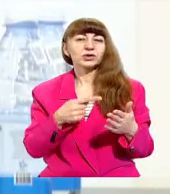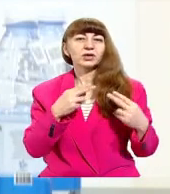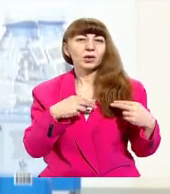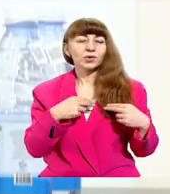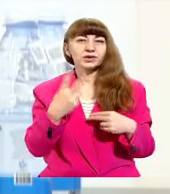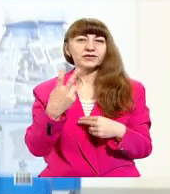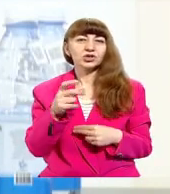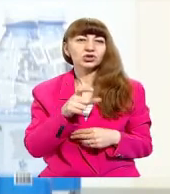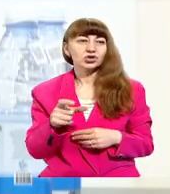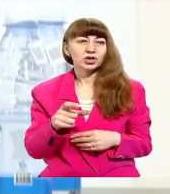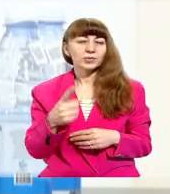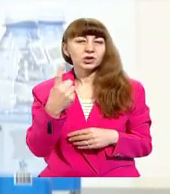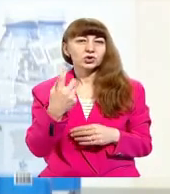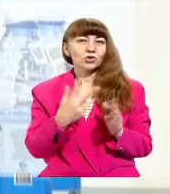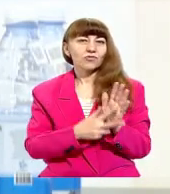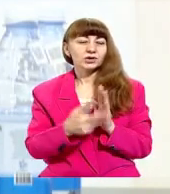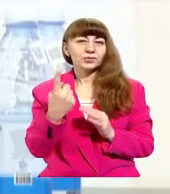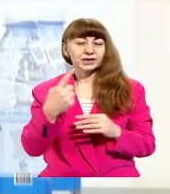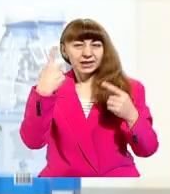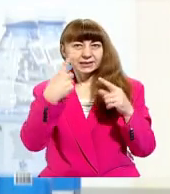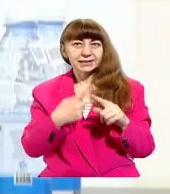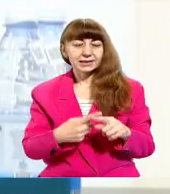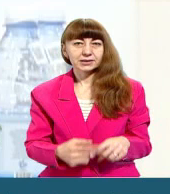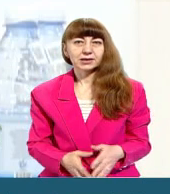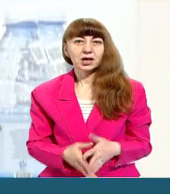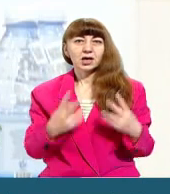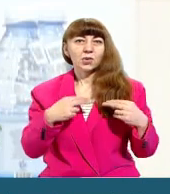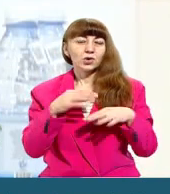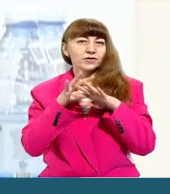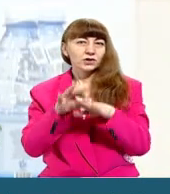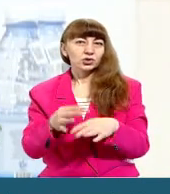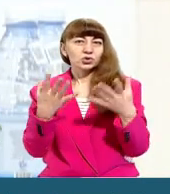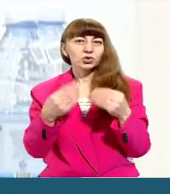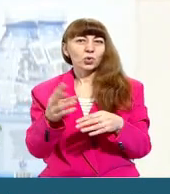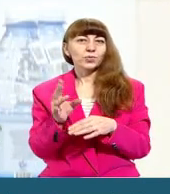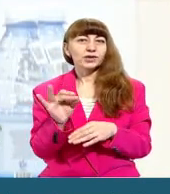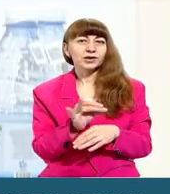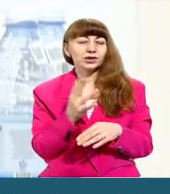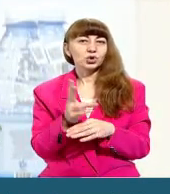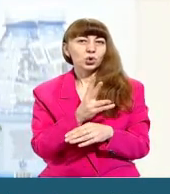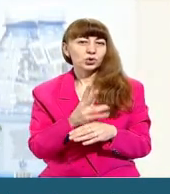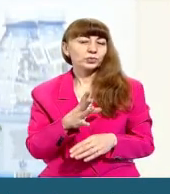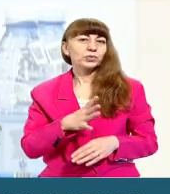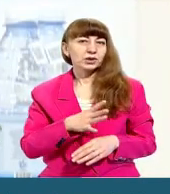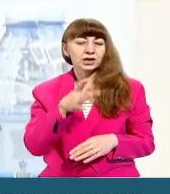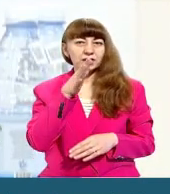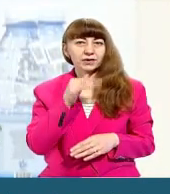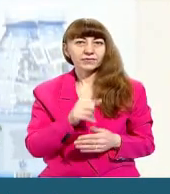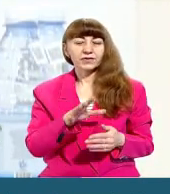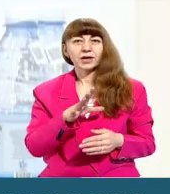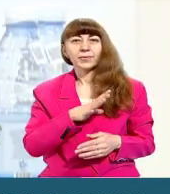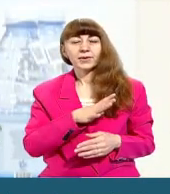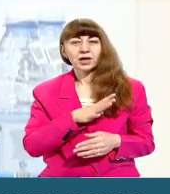бақыладық. Қала көшелерінде 200 адам және 181 бірлік техника еңбек етті. Жұмыс күндіз-түні жүргізіледі. Мердігерлер